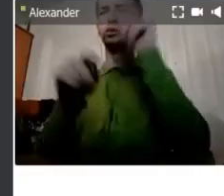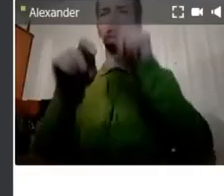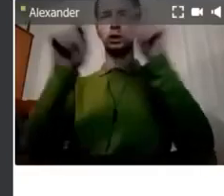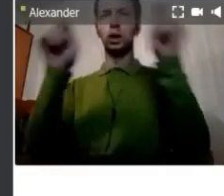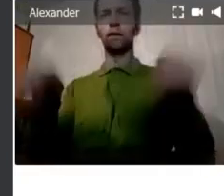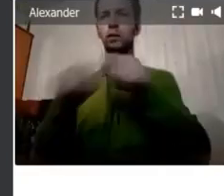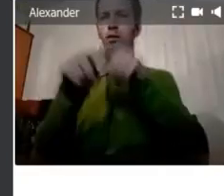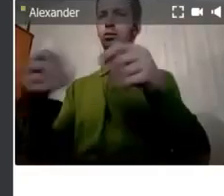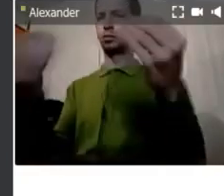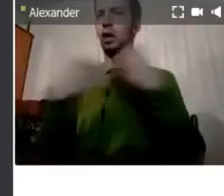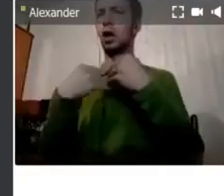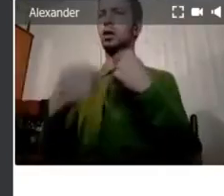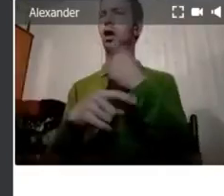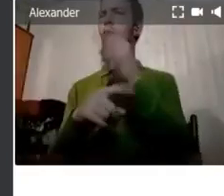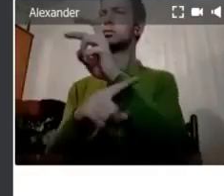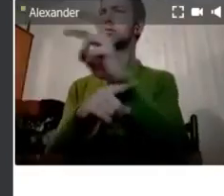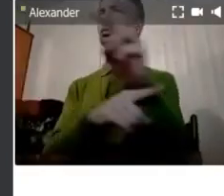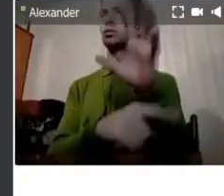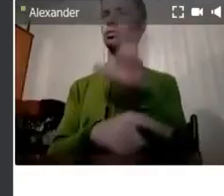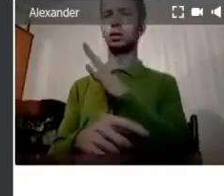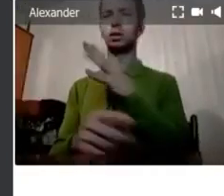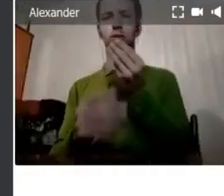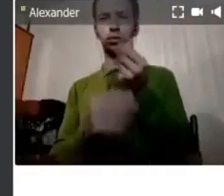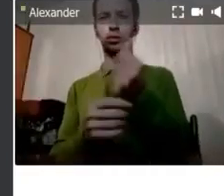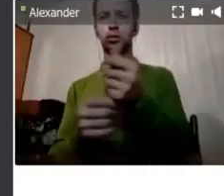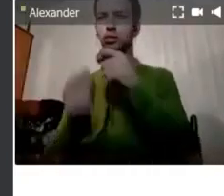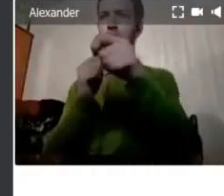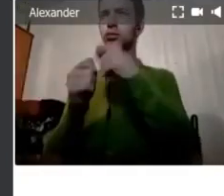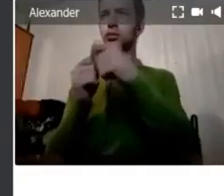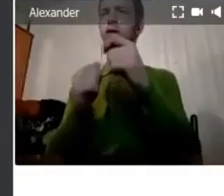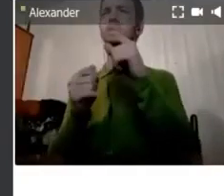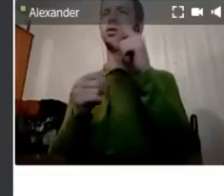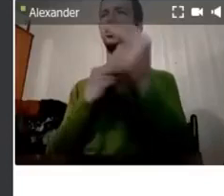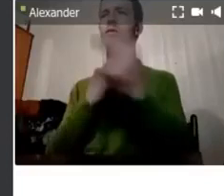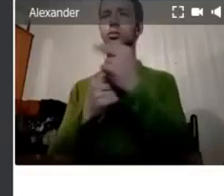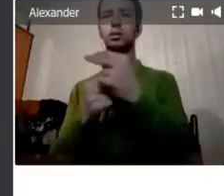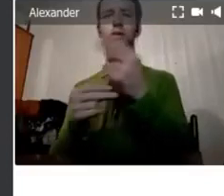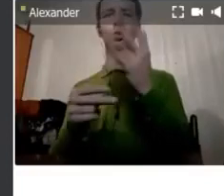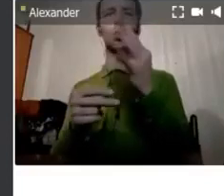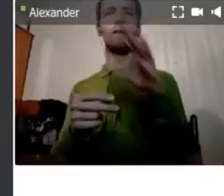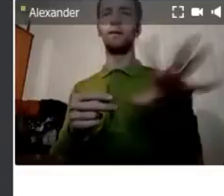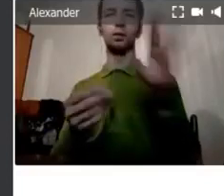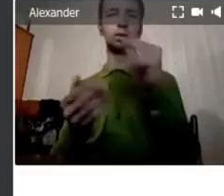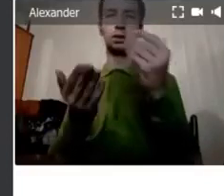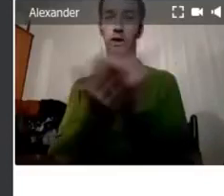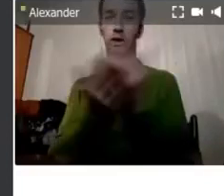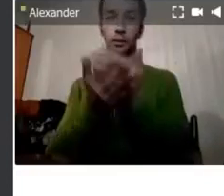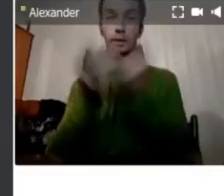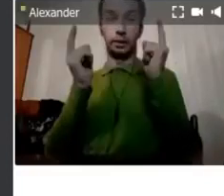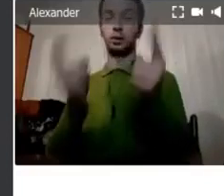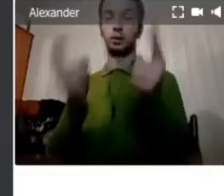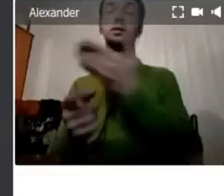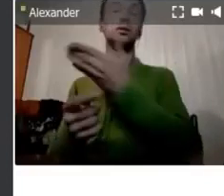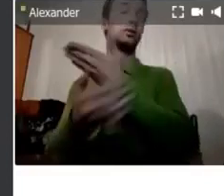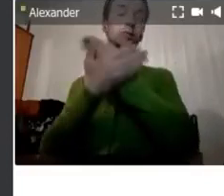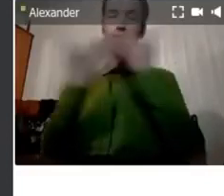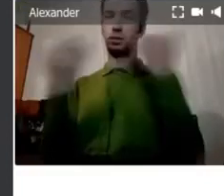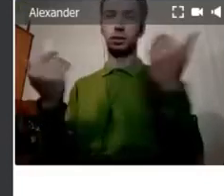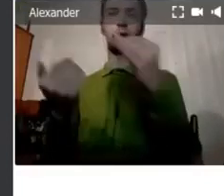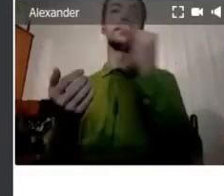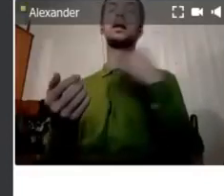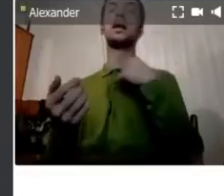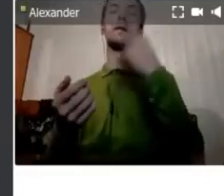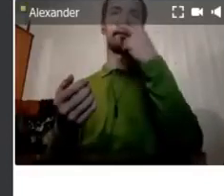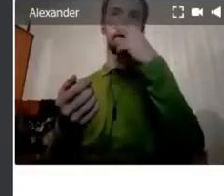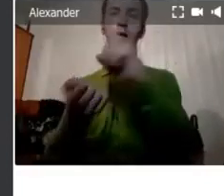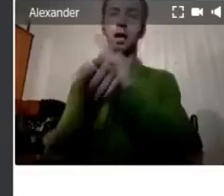слабо разбираются в каких-то там техниках продаж, они не ходят ни на какие курсы, они просто берут готовые рекомендации, берут и делают.